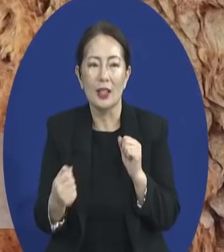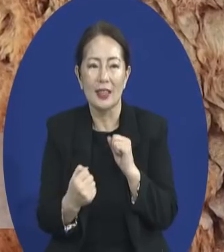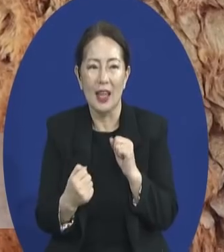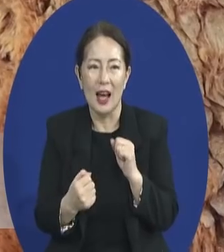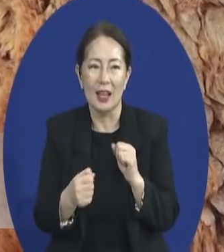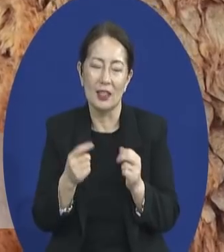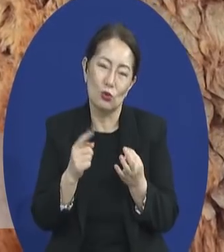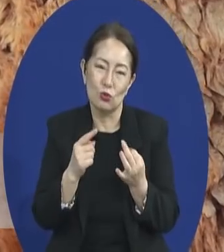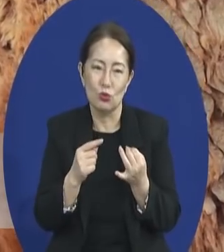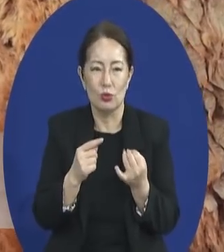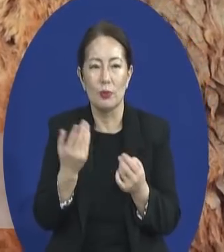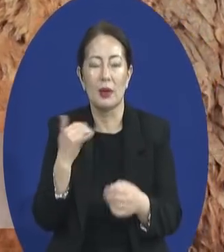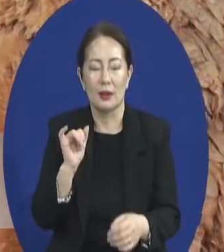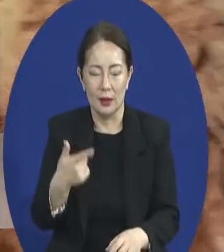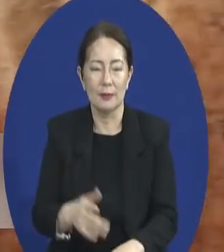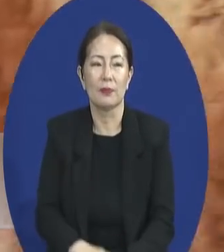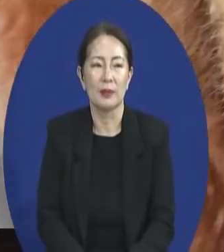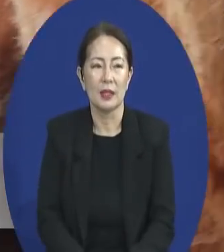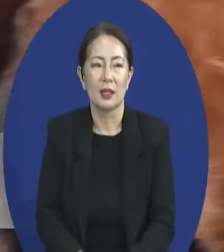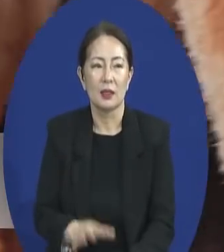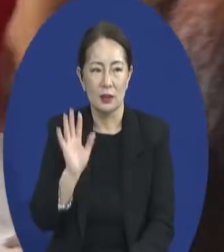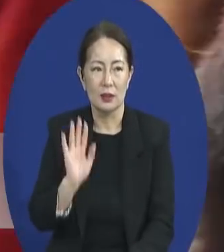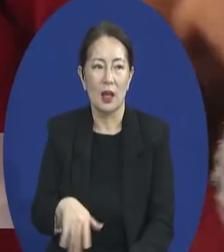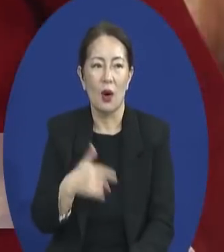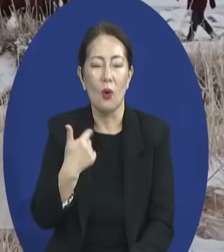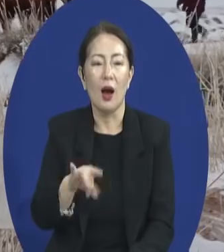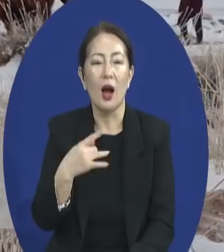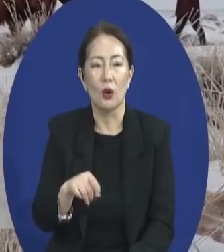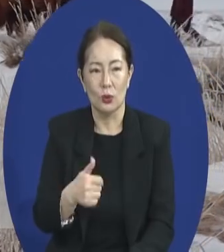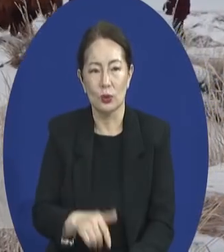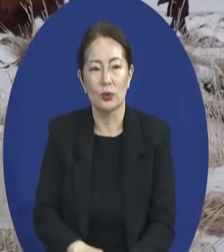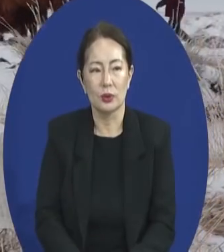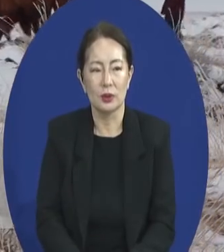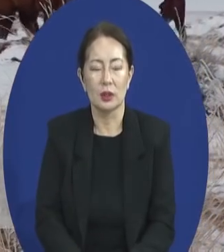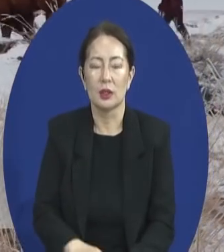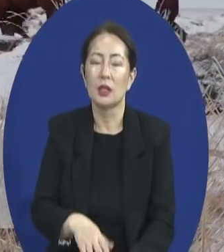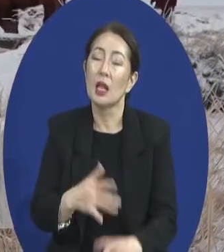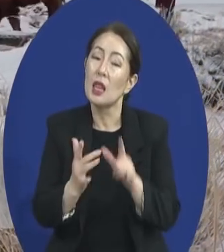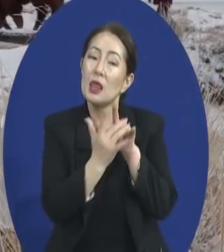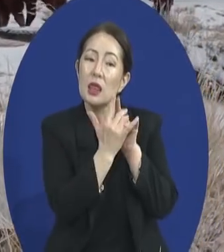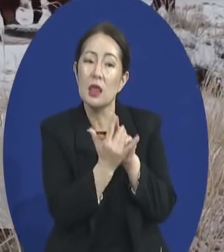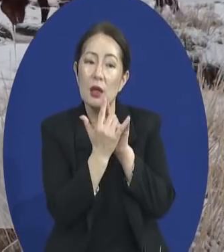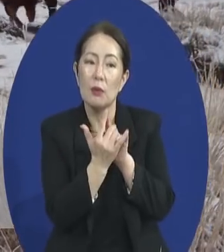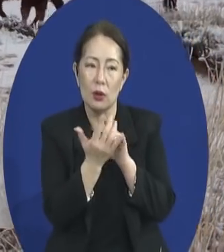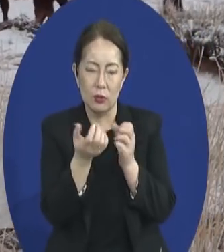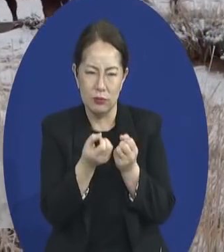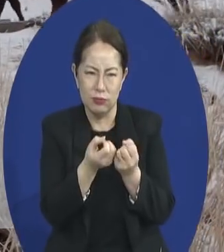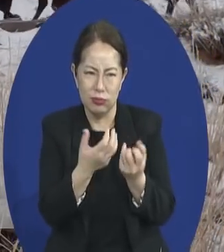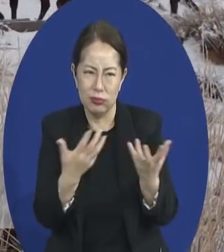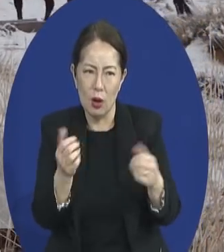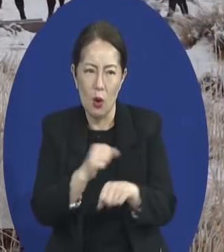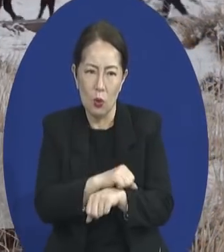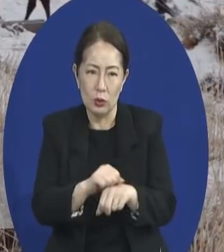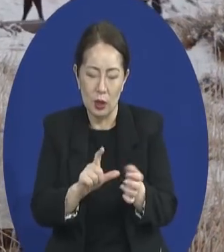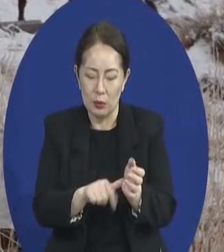ийм тиймгээл жаахан тийм гэхдээ яах вэ яах вэ. Тэмээ бусад малыг бодоход өсөлт удаан ч гэсэн байгаль